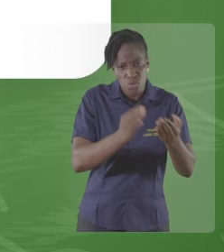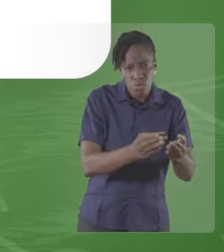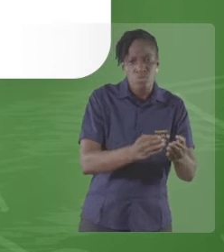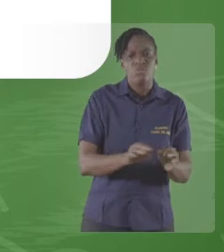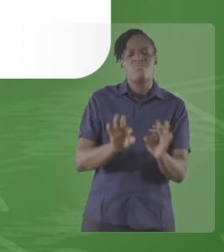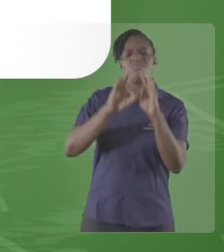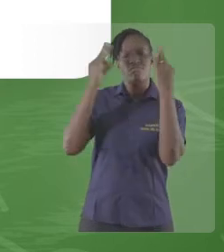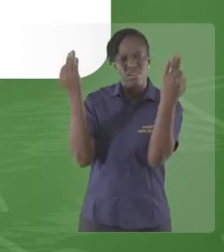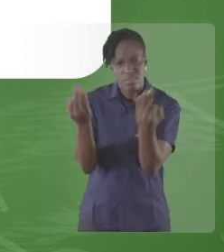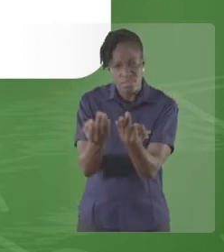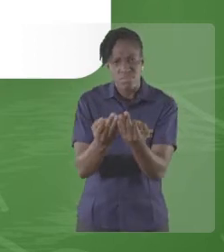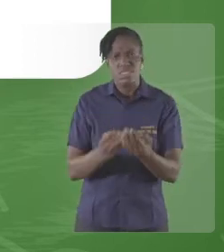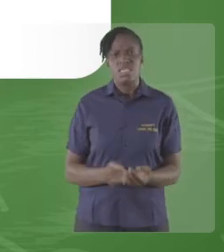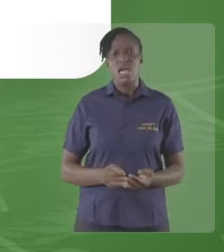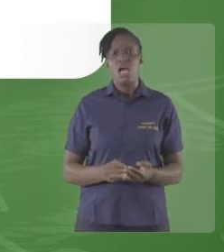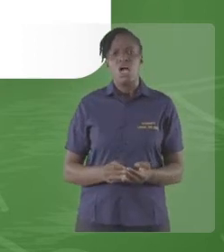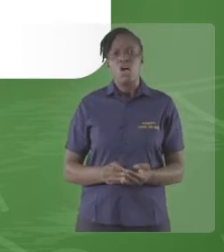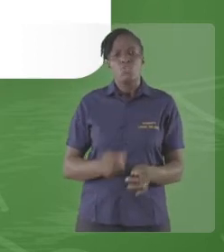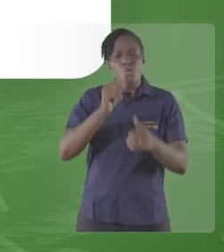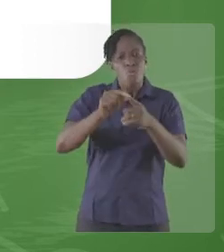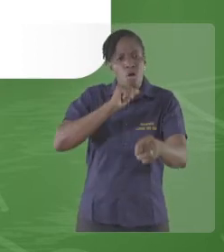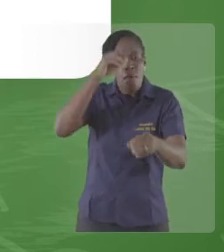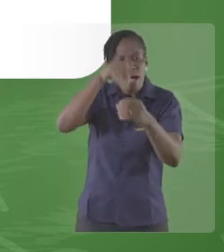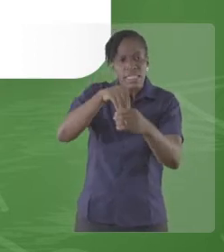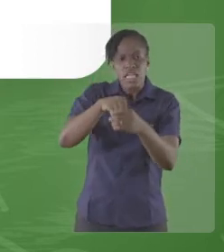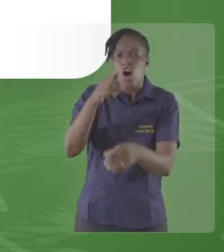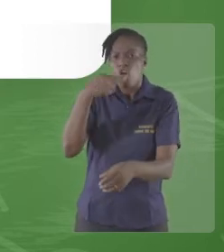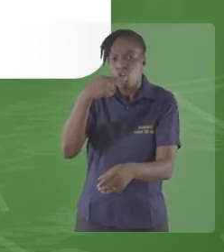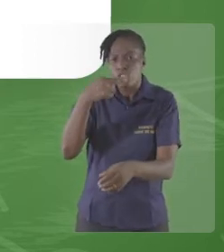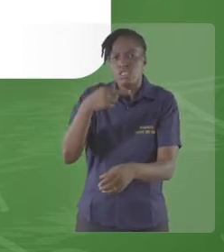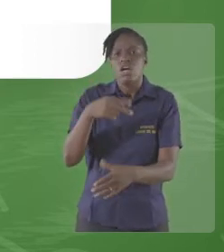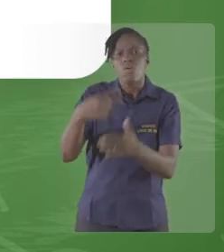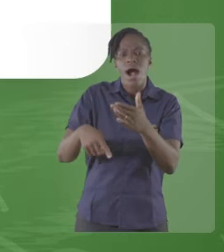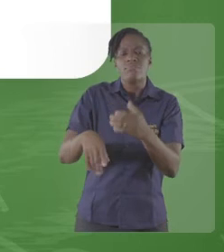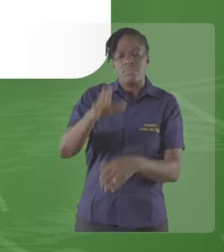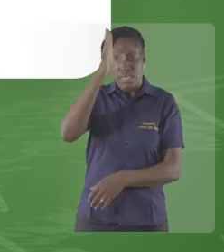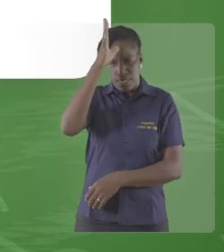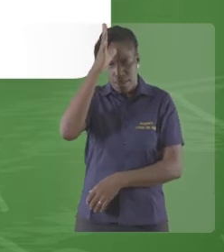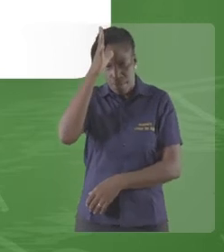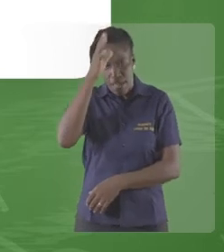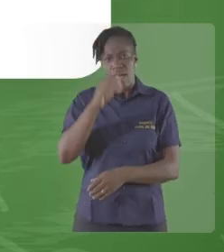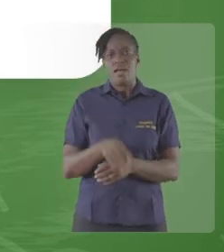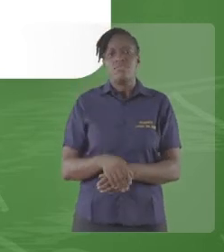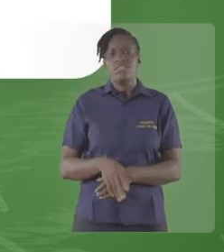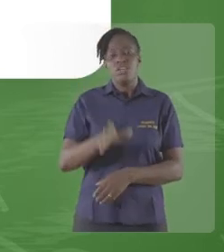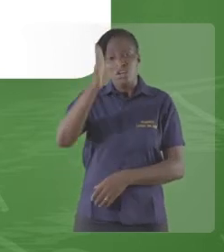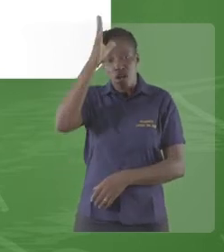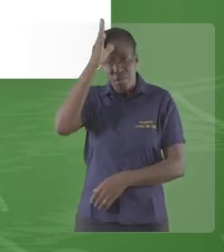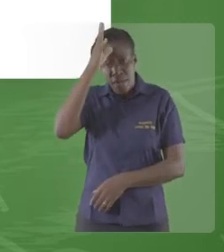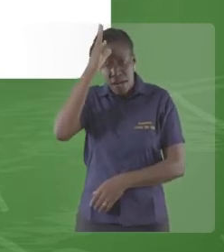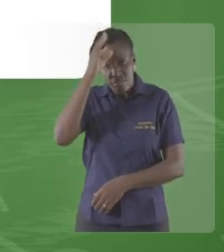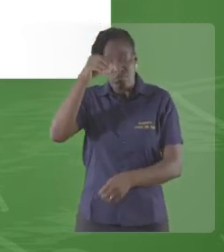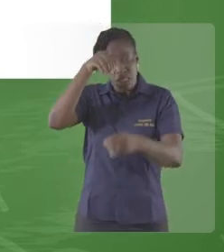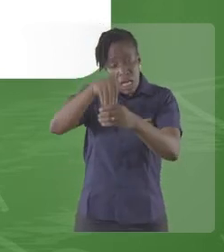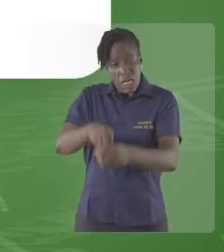registre familier. L'intrus est donc le père, car ce mot appartient